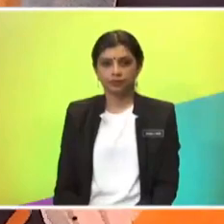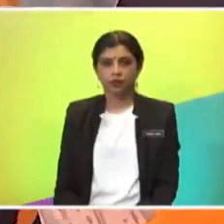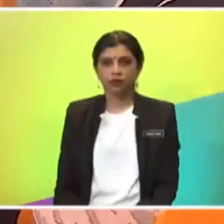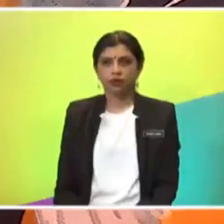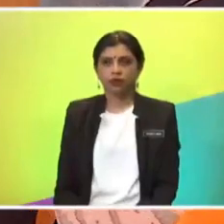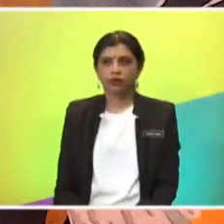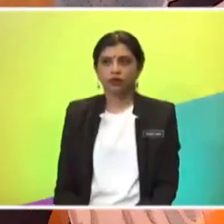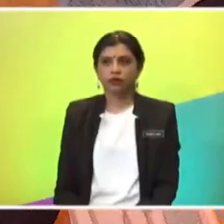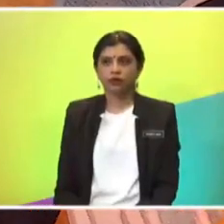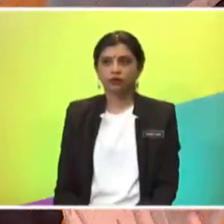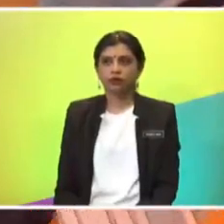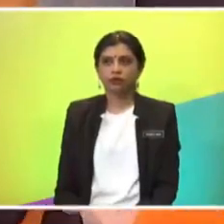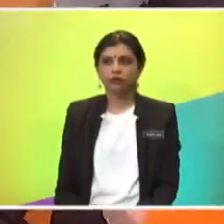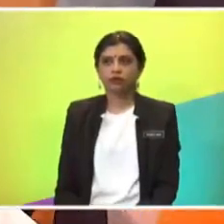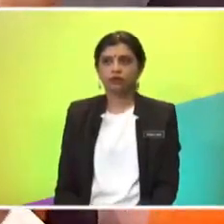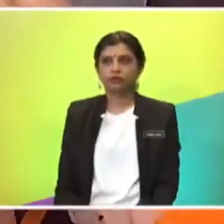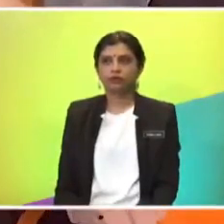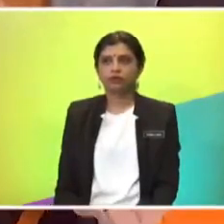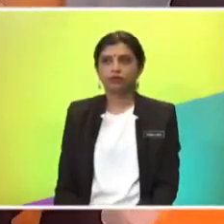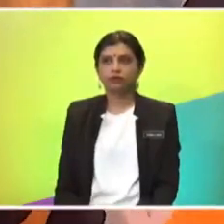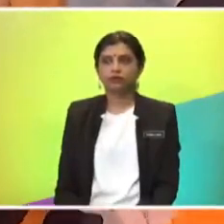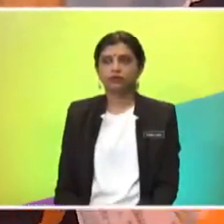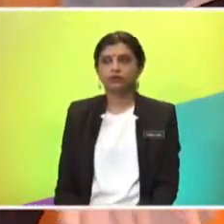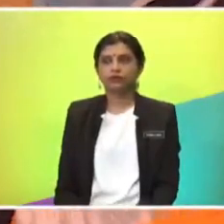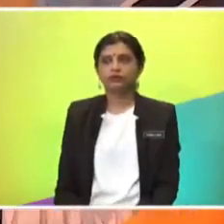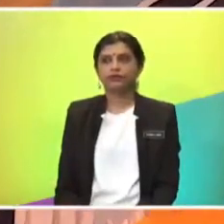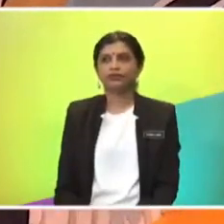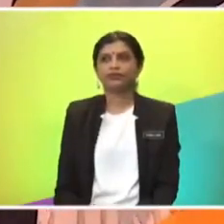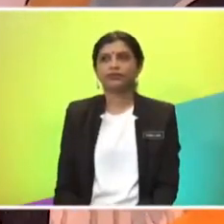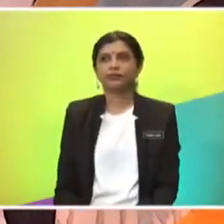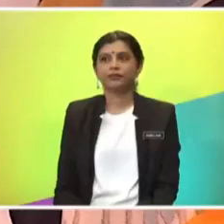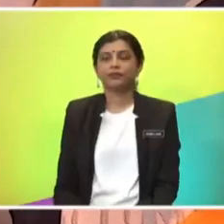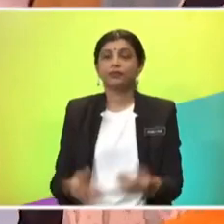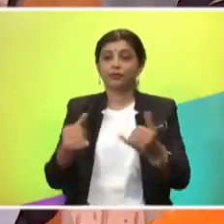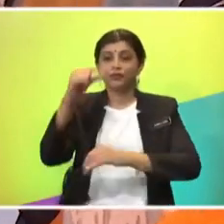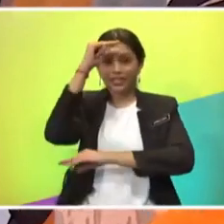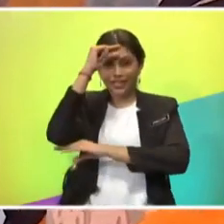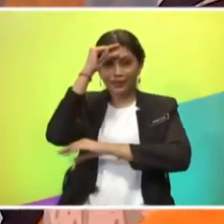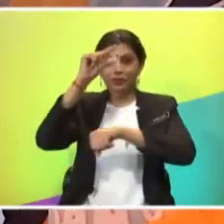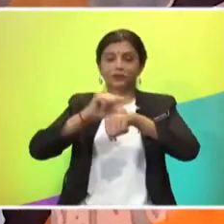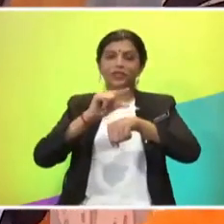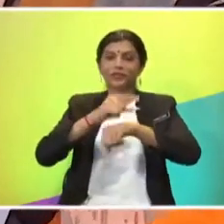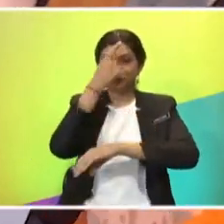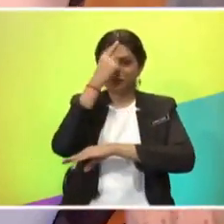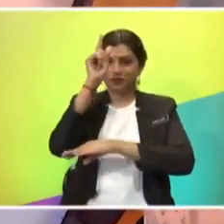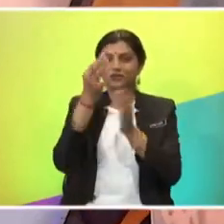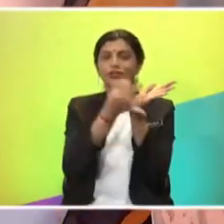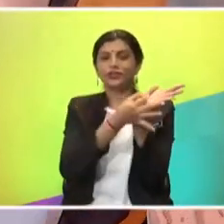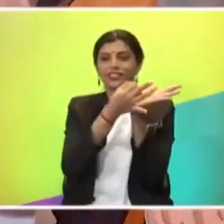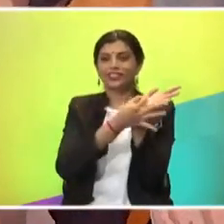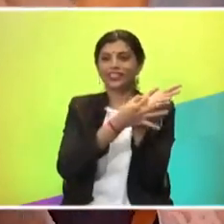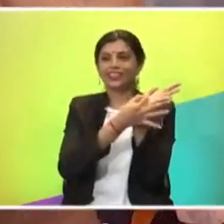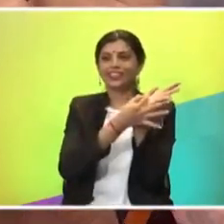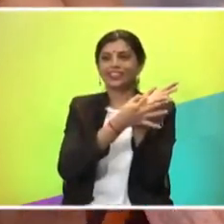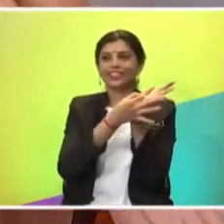duit shilling Azhar. Maksud saya ini duit shilling lah. Itu yang cikgu punya. Ya betul. Yang belakang dia. Belakang yang ni cikgu. Belakang